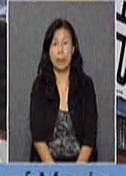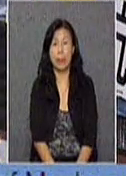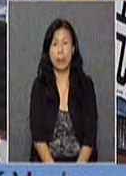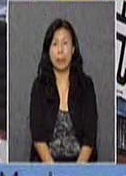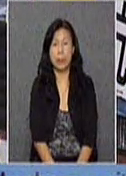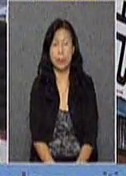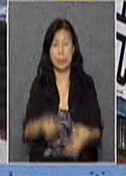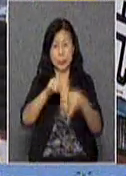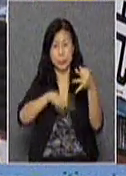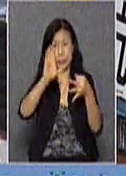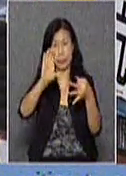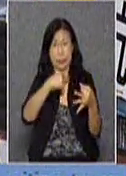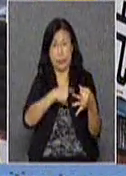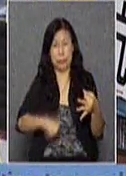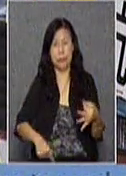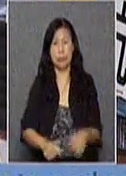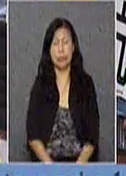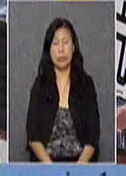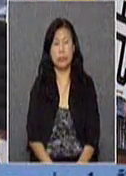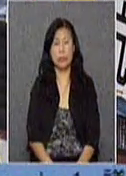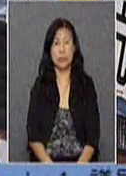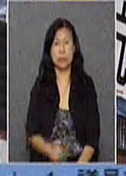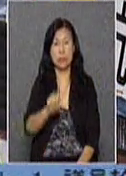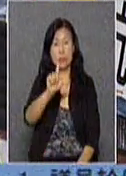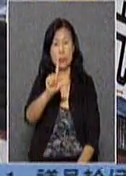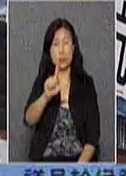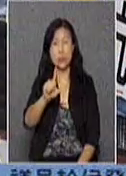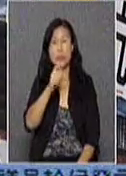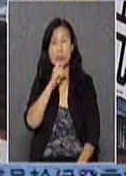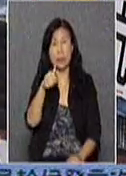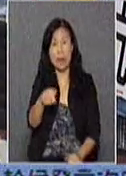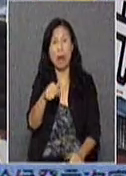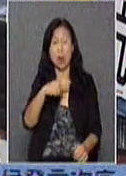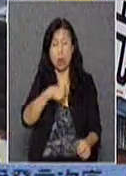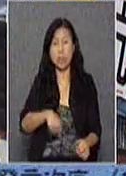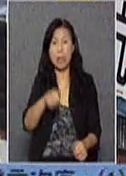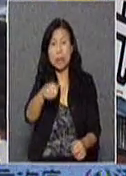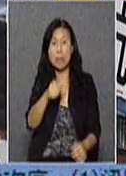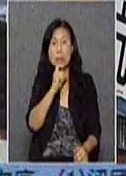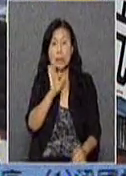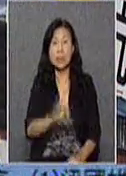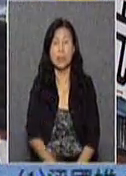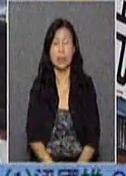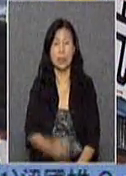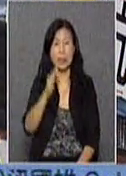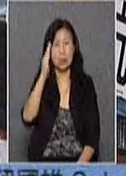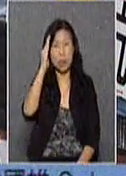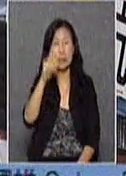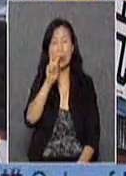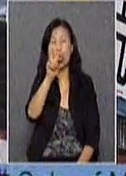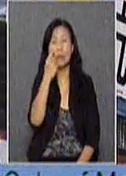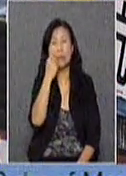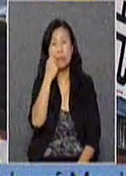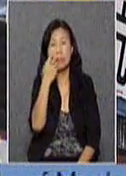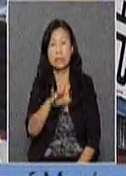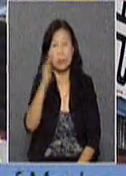陳偉議員， 主席好似梁國雄議員撳咗掣。 對不起，我看錯了，我以為是，